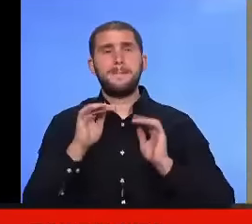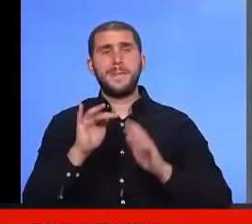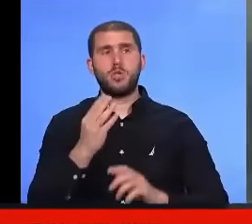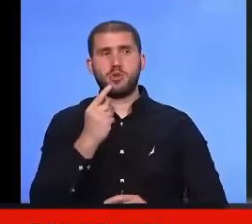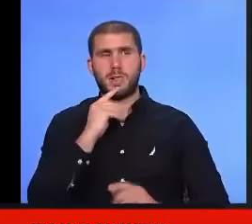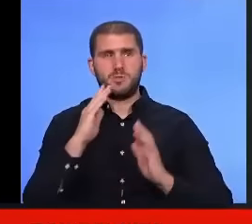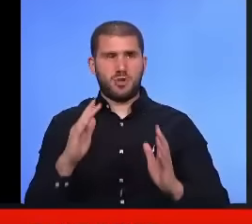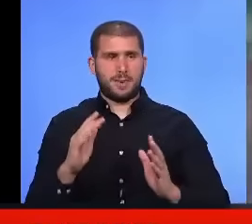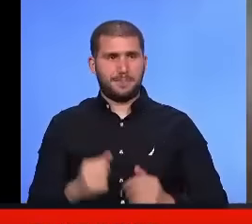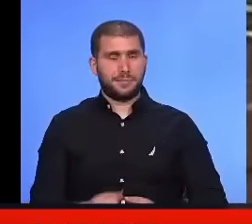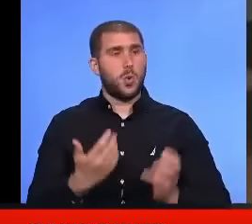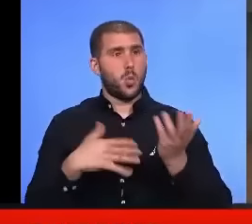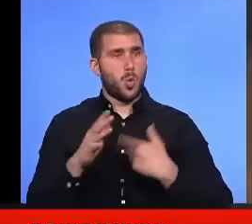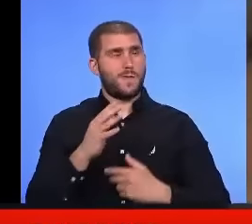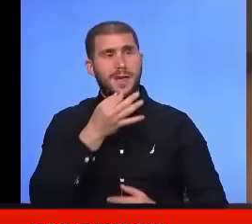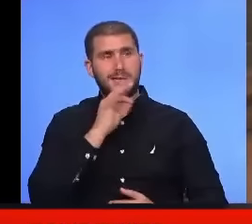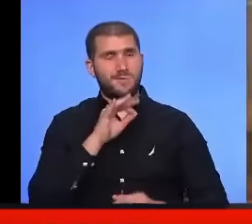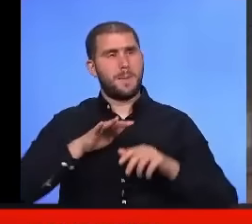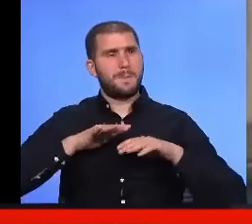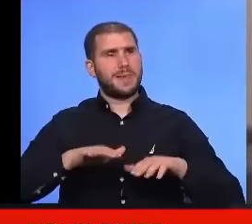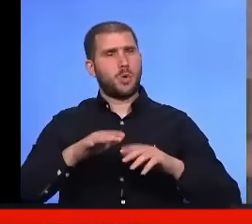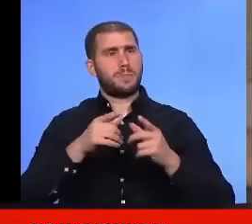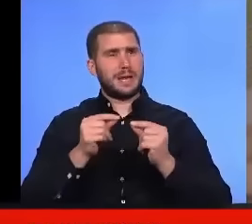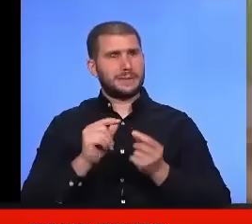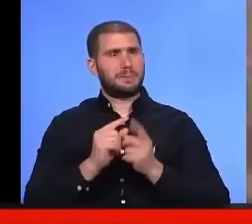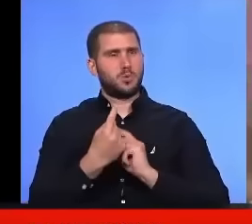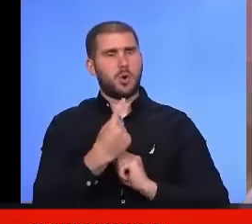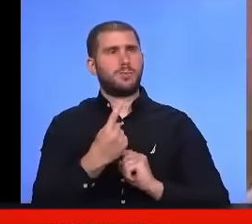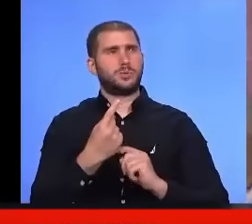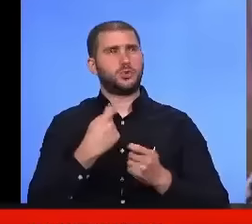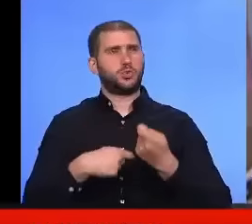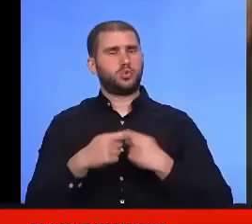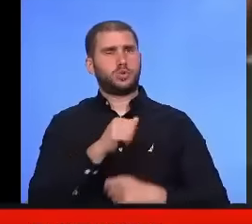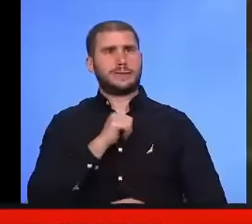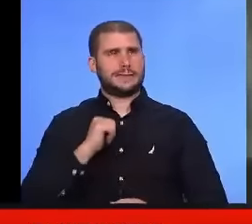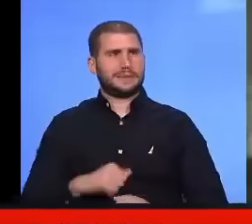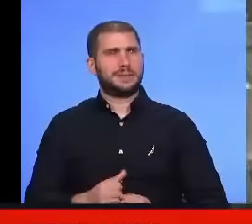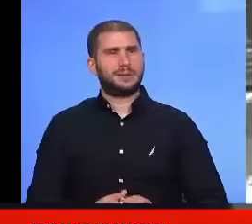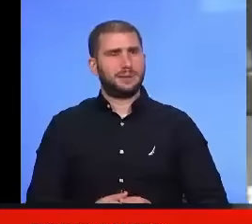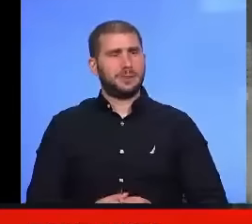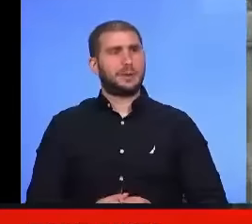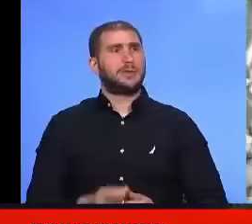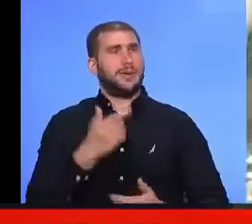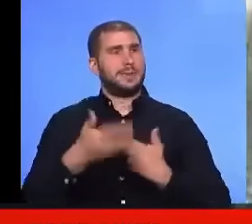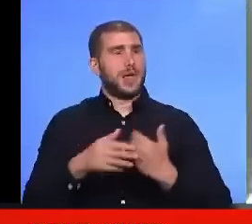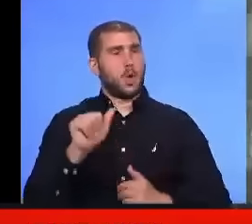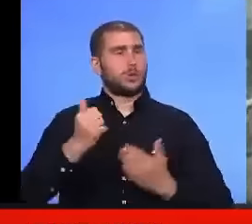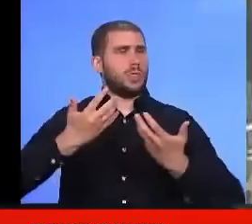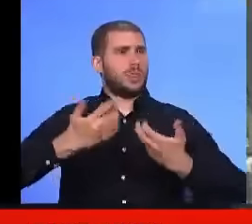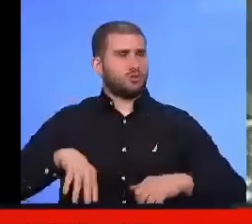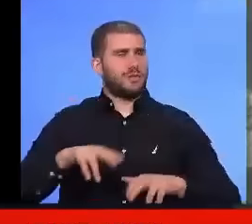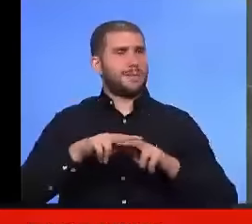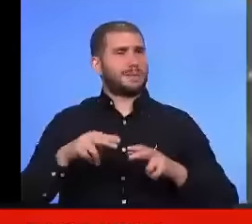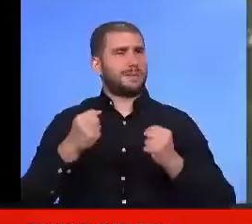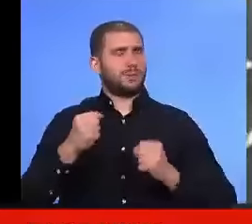בשנה. מרביתם העדיפו את המתפרות בעזה על פני השוק הסיני. ובכן, תהליך אוסלו נכשל,